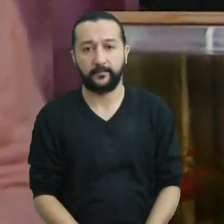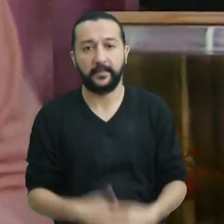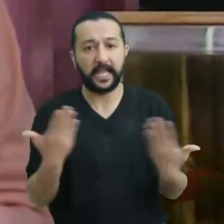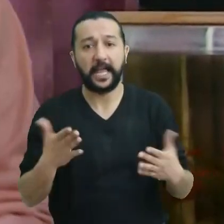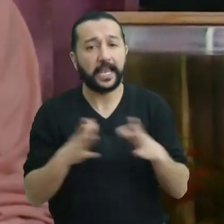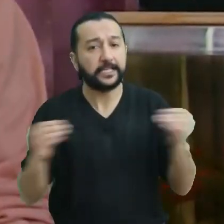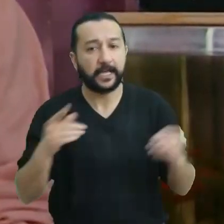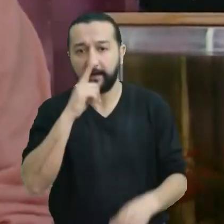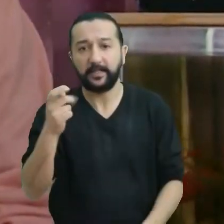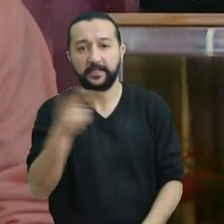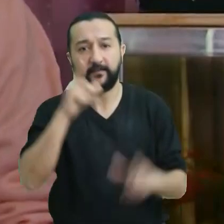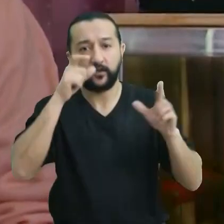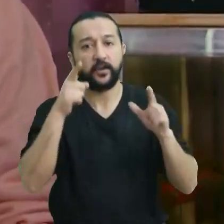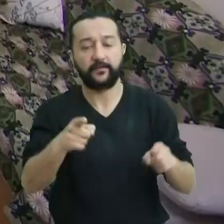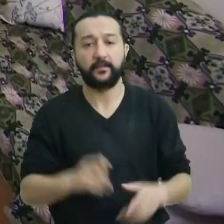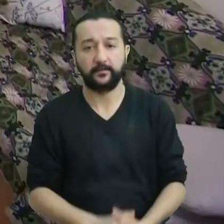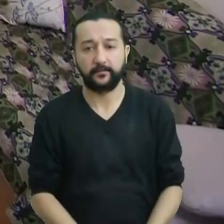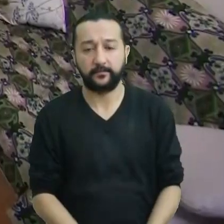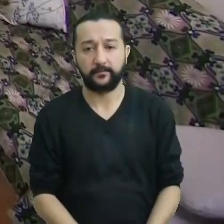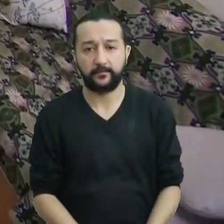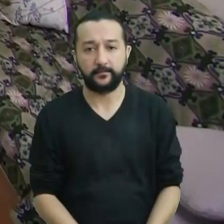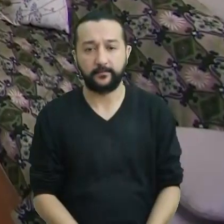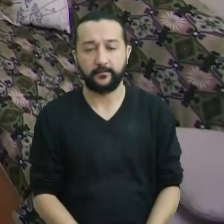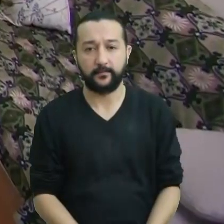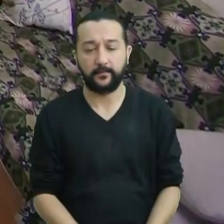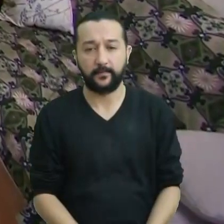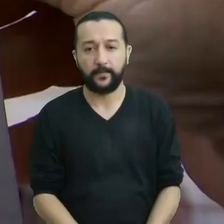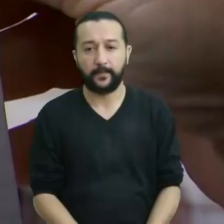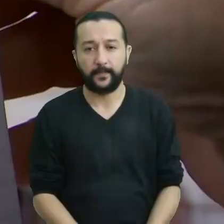Lan nasıl kaybedersiniz fotoğrafı? Başlar öne eğildi.